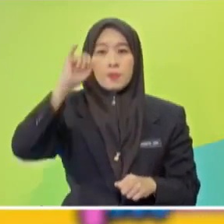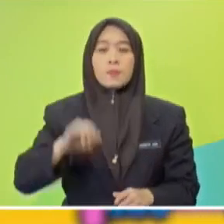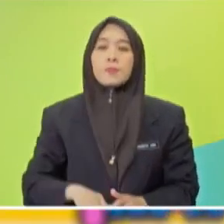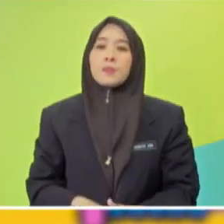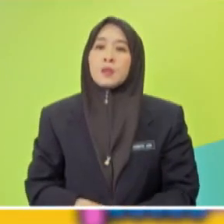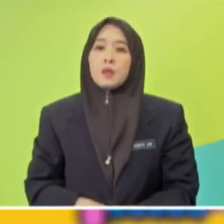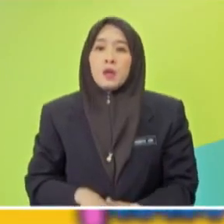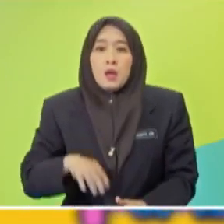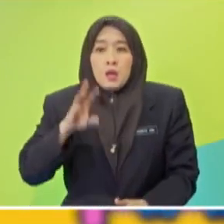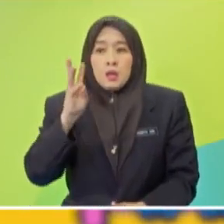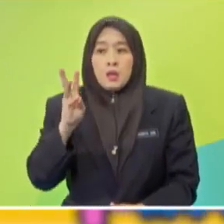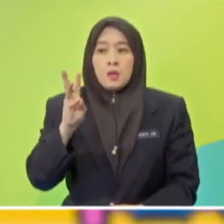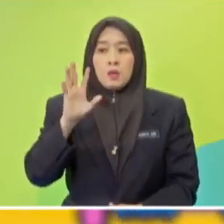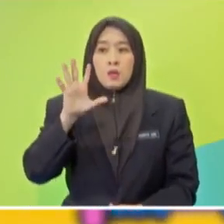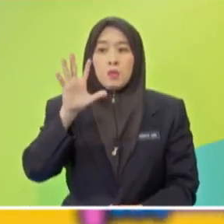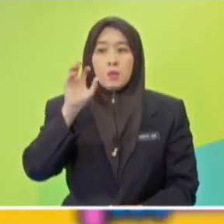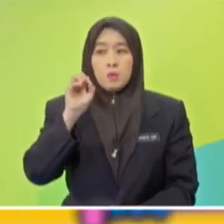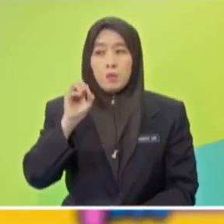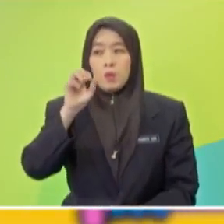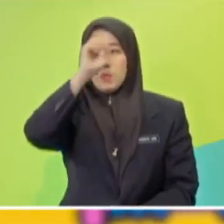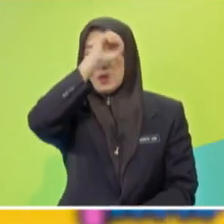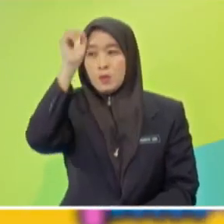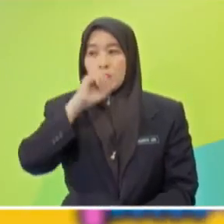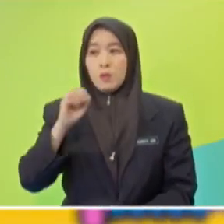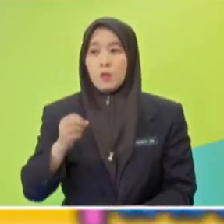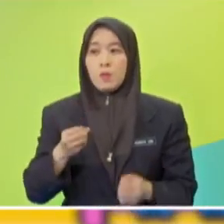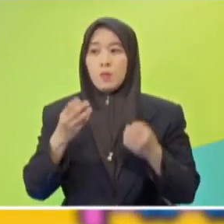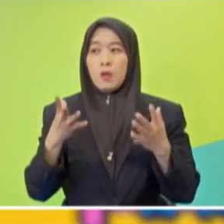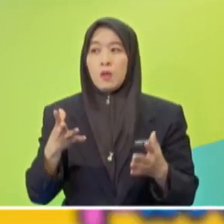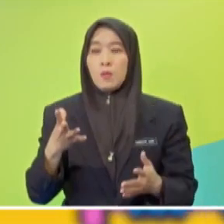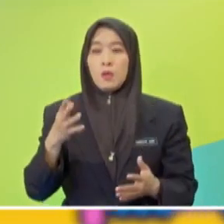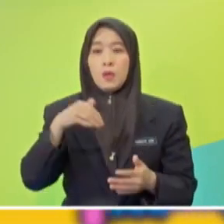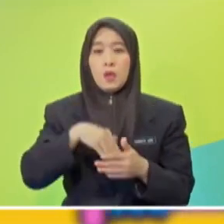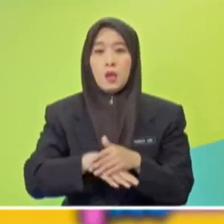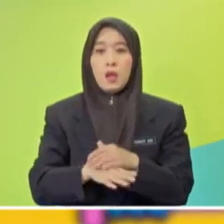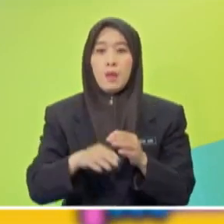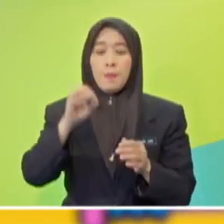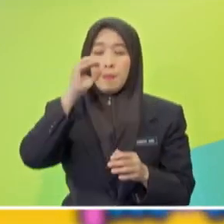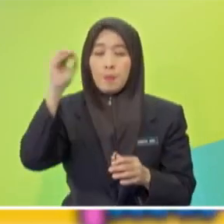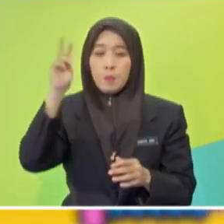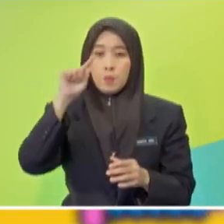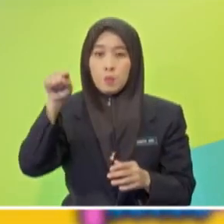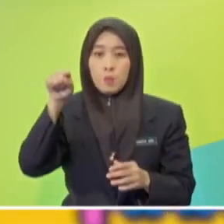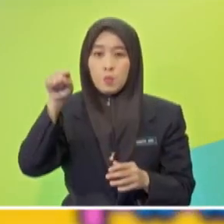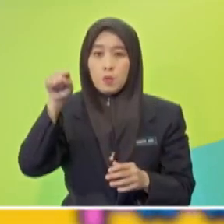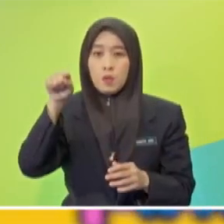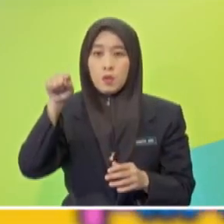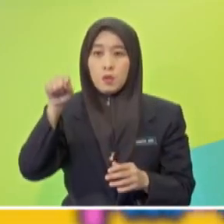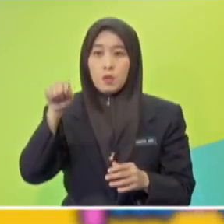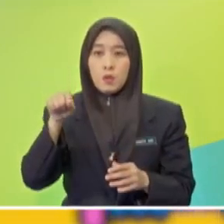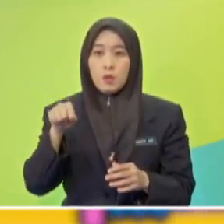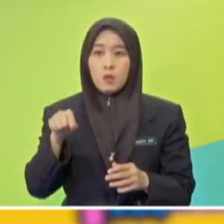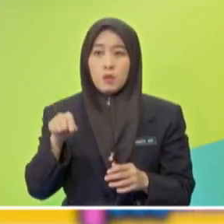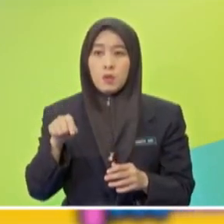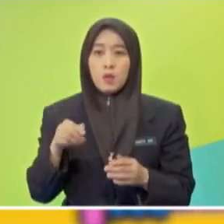ya 650 ratus berapa jawabannya dalam perpuluhan oke kemarin dan berikan